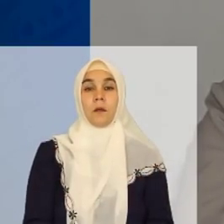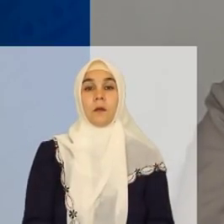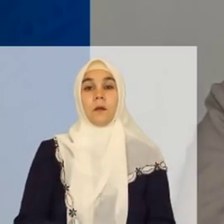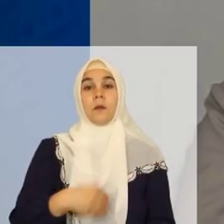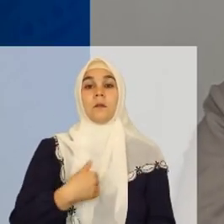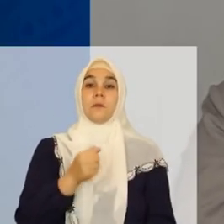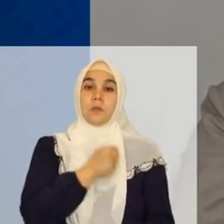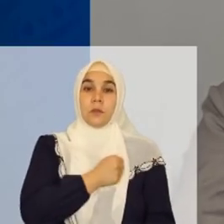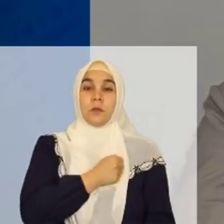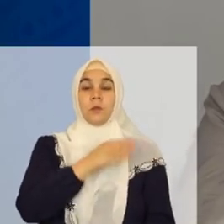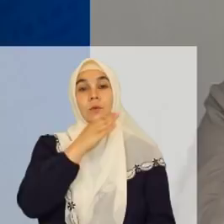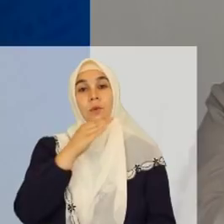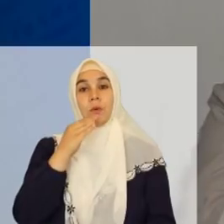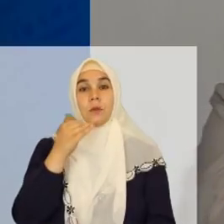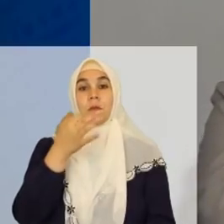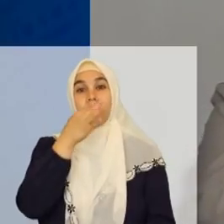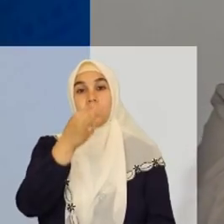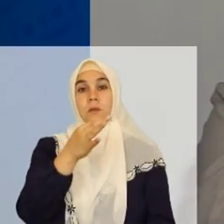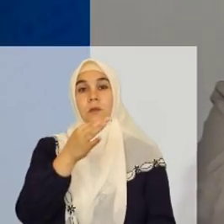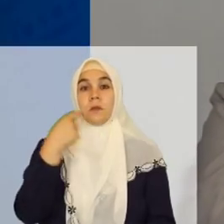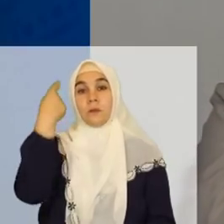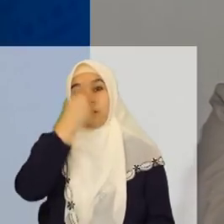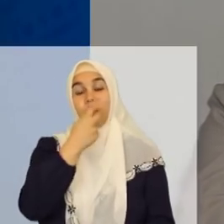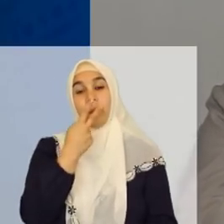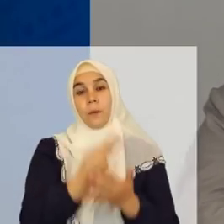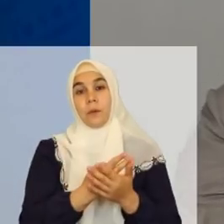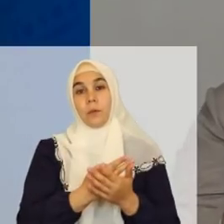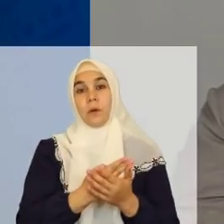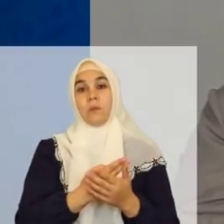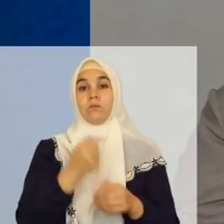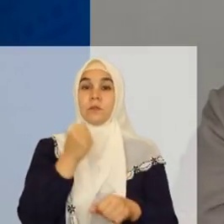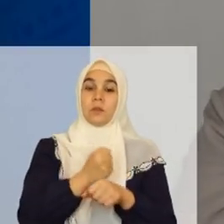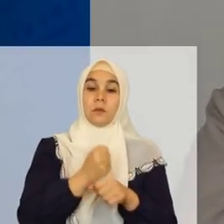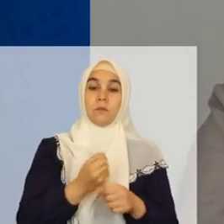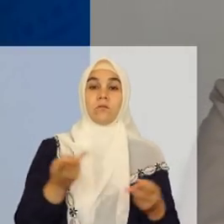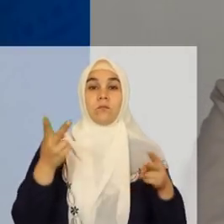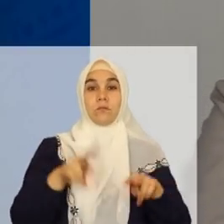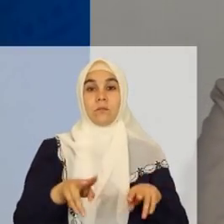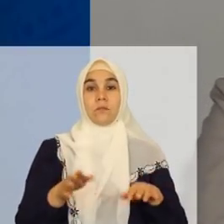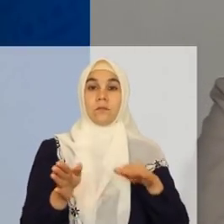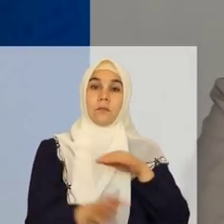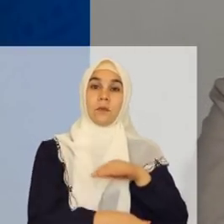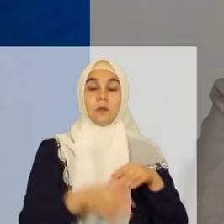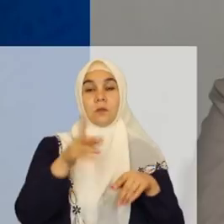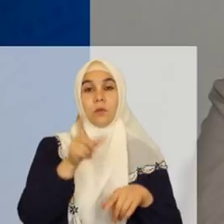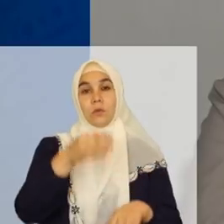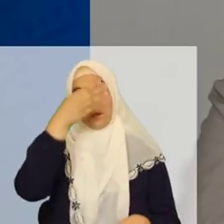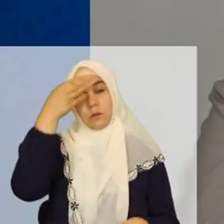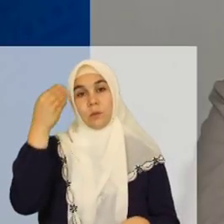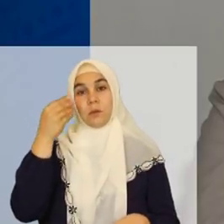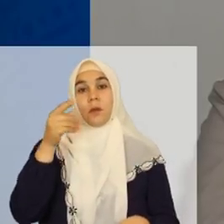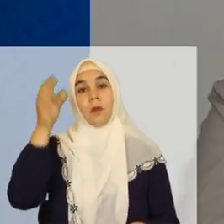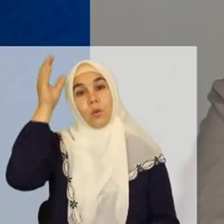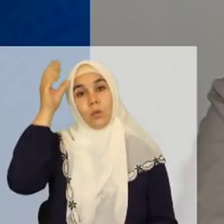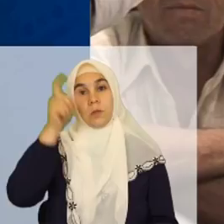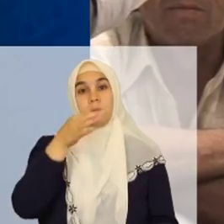Afsuski, bizda haligi men aytgan sirti tarafiga e'tibor beriladi-da, bu taraflari qolib ketadi. Odamlarni esdan chiqib qoladi, chunki domlalar